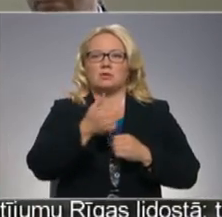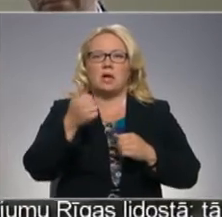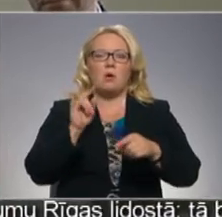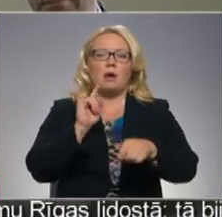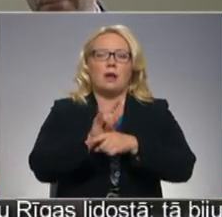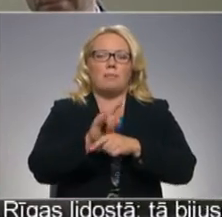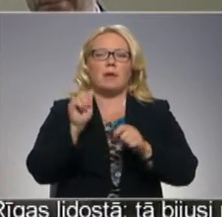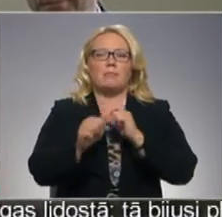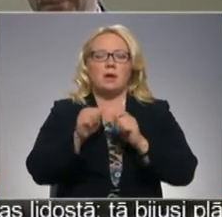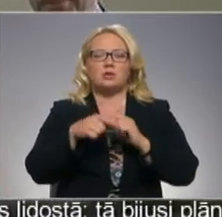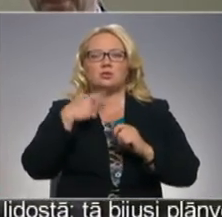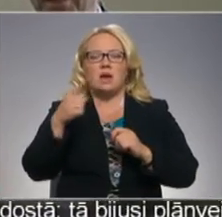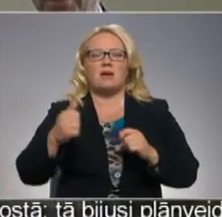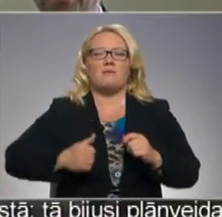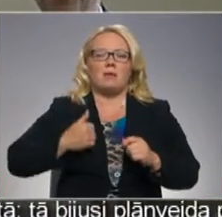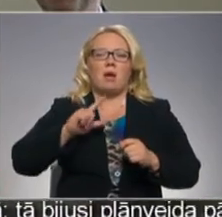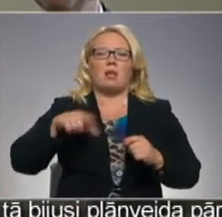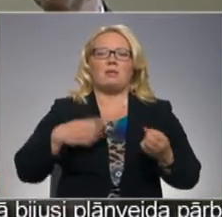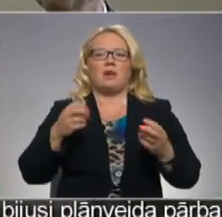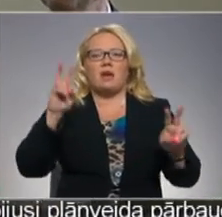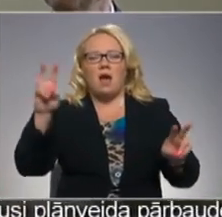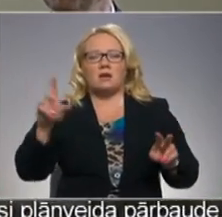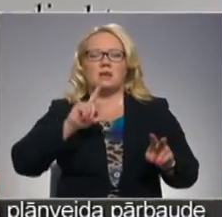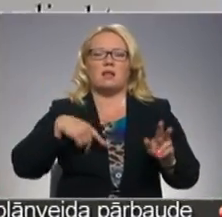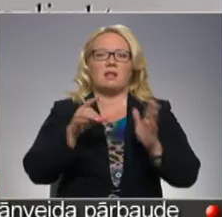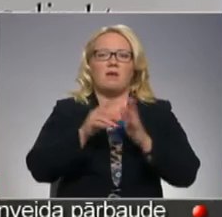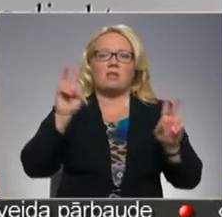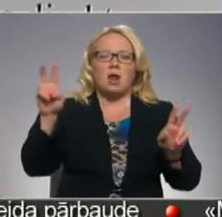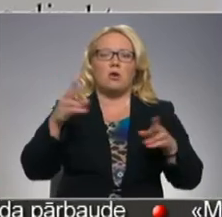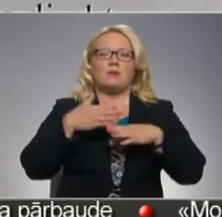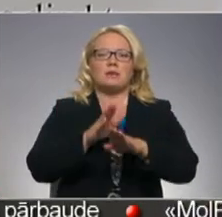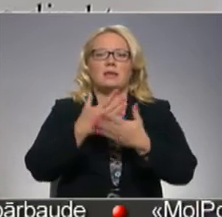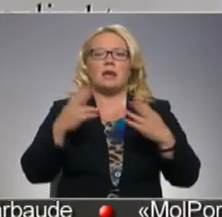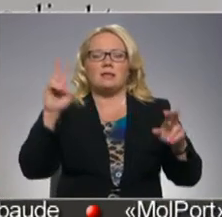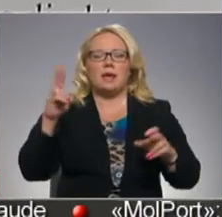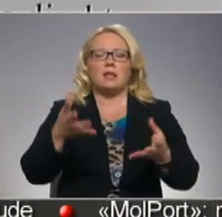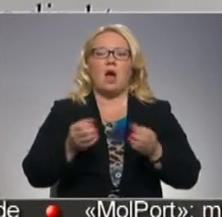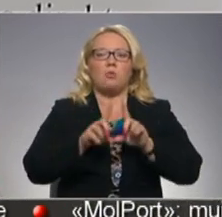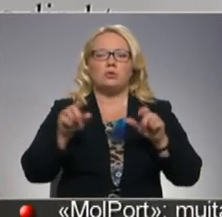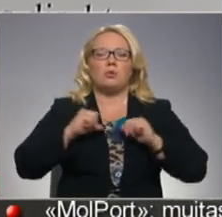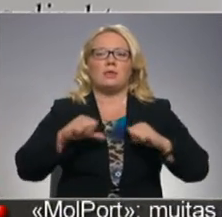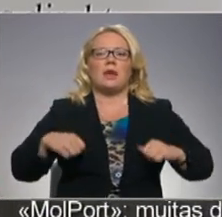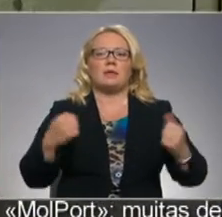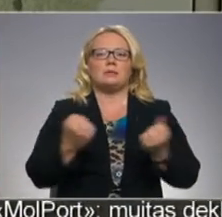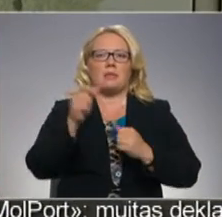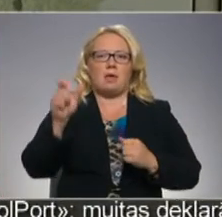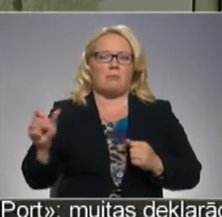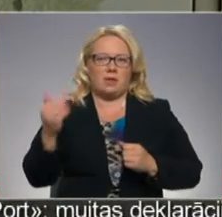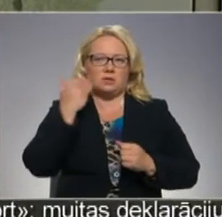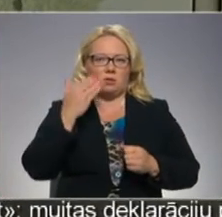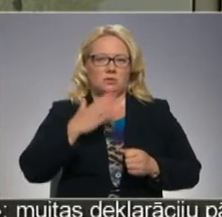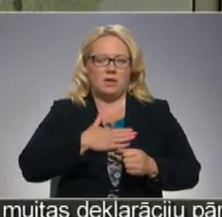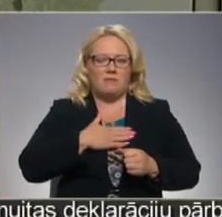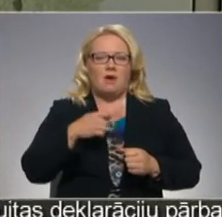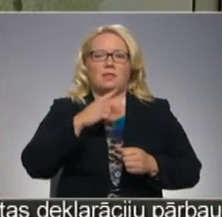krāpnieki bieži uzdodas par akciju sabiedrības Latvijas gāze, Latvenergo sadales tīkla vai kāda cita uzņēmuma un dienesta darbiniekiem. Faktiski vienīgie,